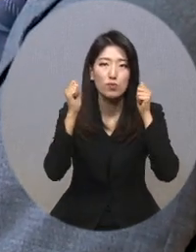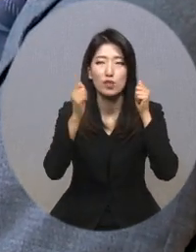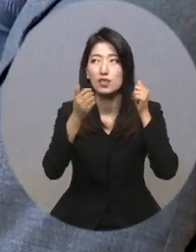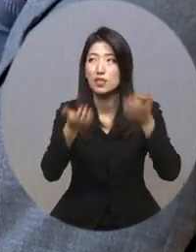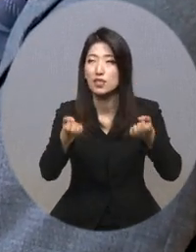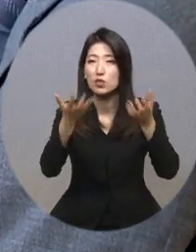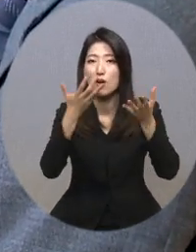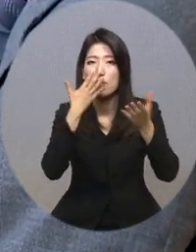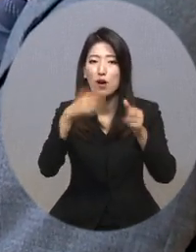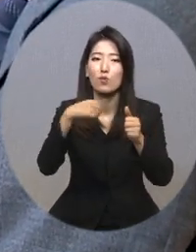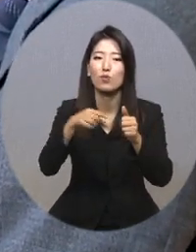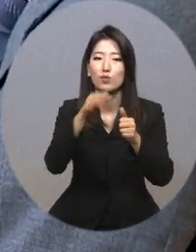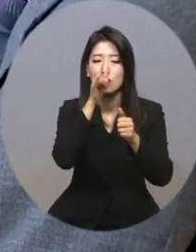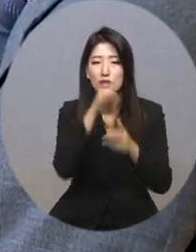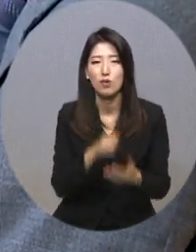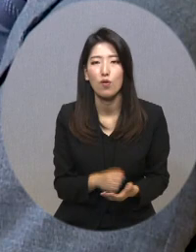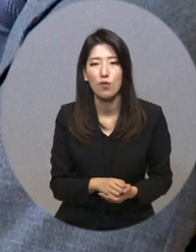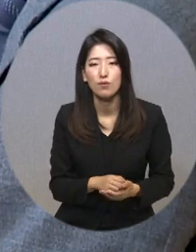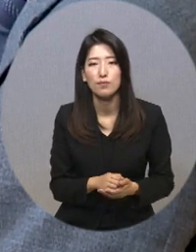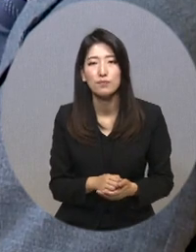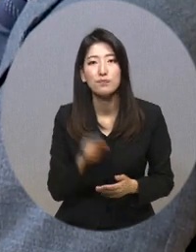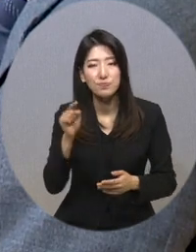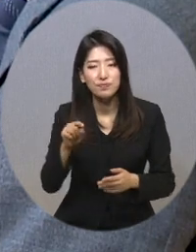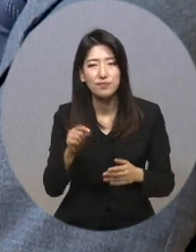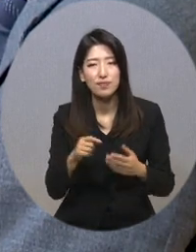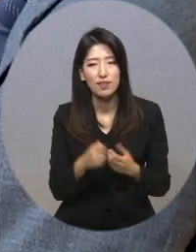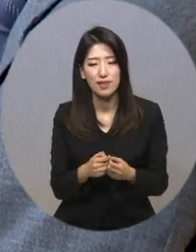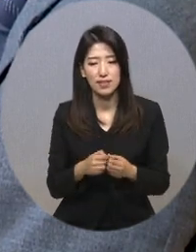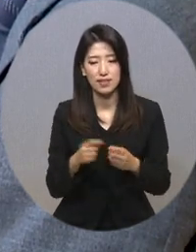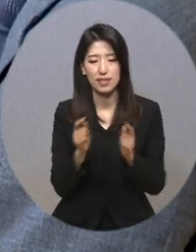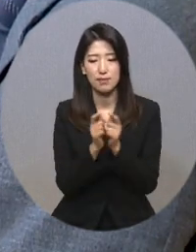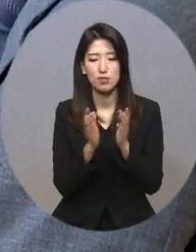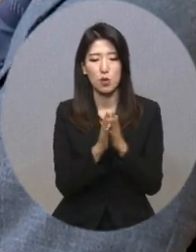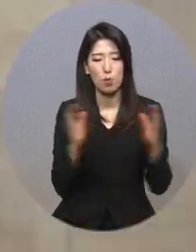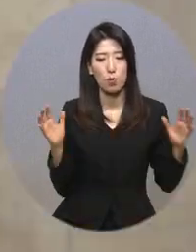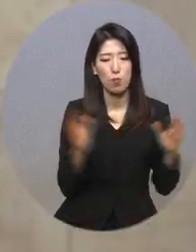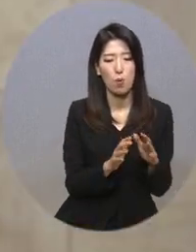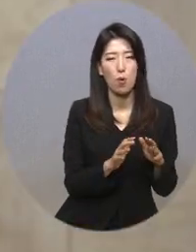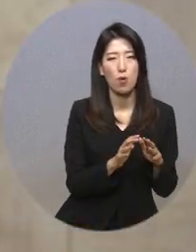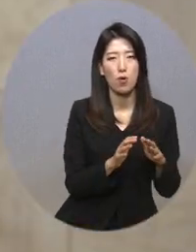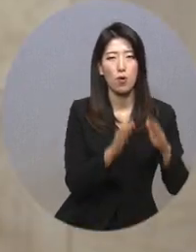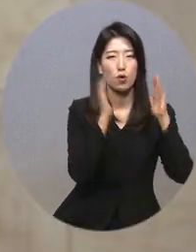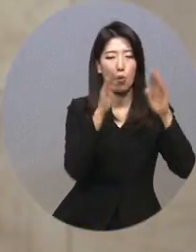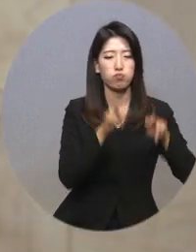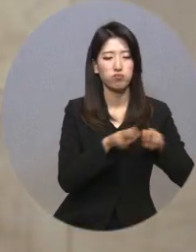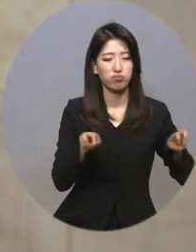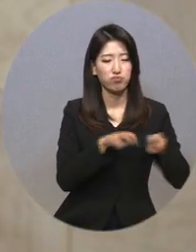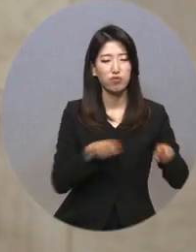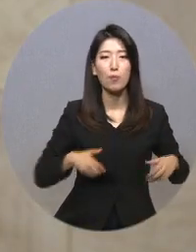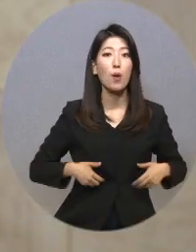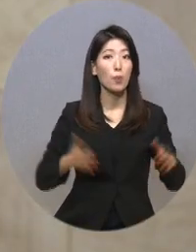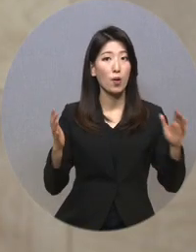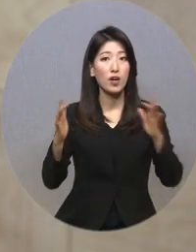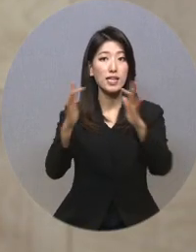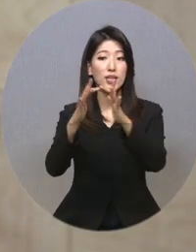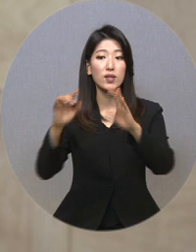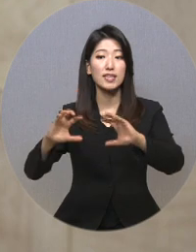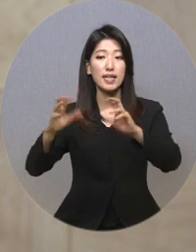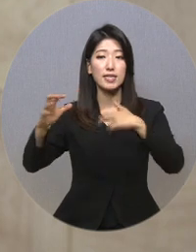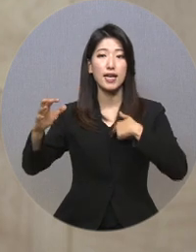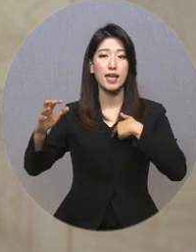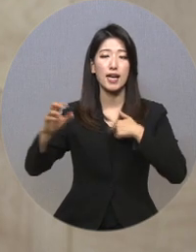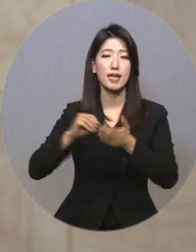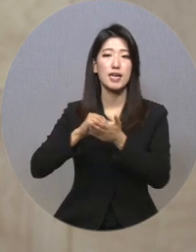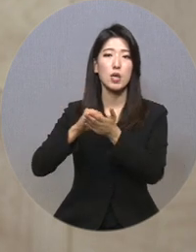2학기 때부터는 일부 수업들은 바로 메타버스 환경에서 수업이 진행될 거고요. 먼 훗날에는 메타버스 환경에서 다 이루어질 수